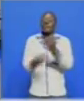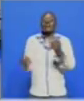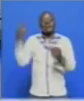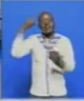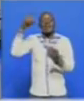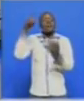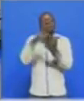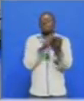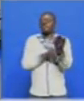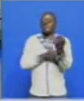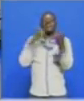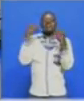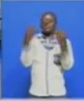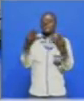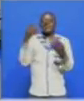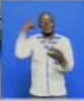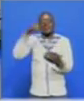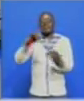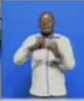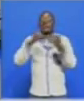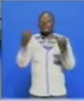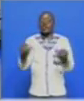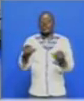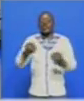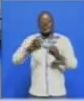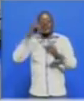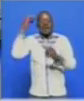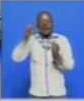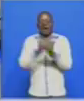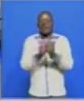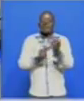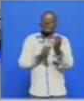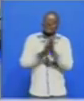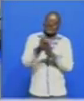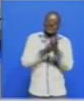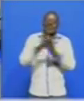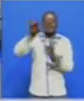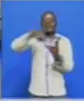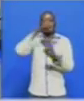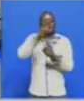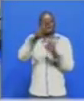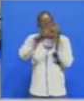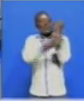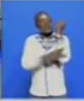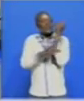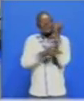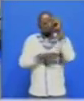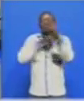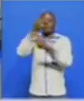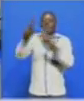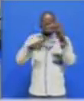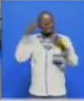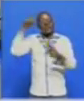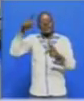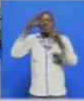milliards de francs CFA. Les journaux commentent cette actualité avant de s'intéresser à la situation à Kaya où des populations contestent une